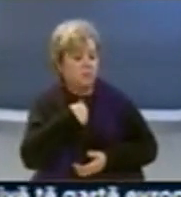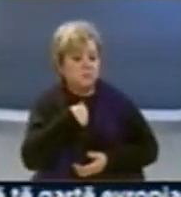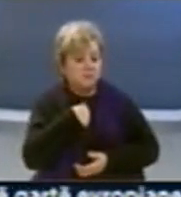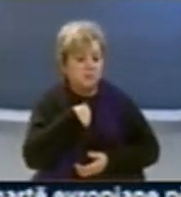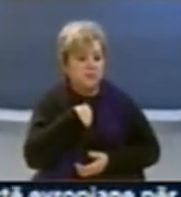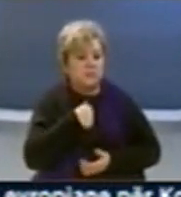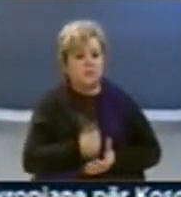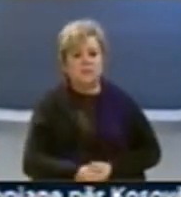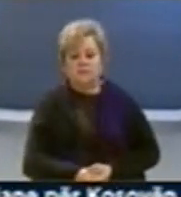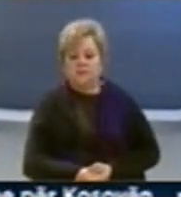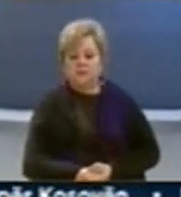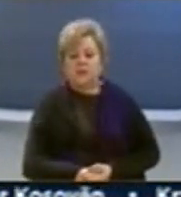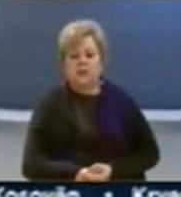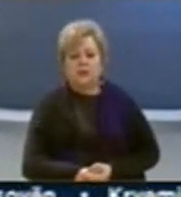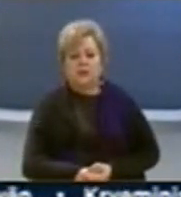të bërësia sërbë.